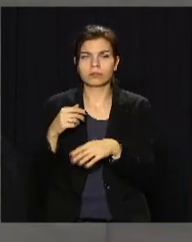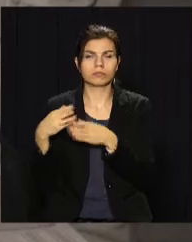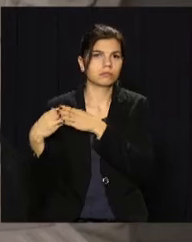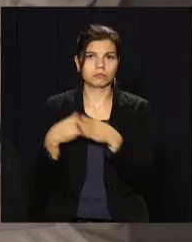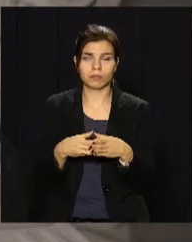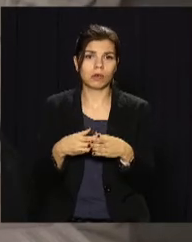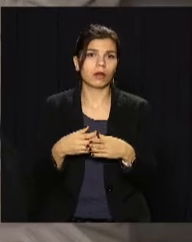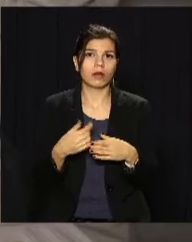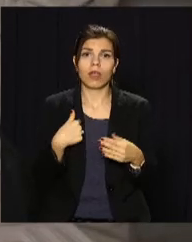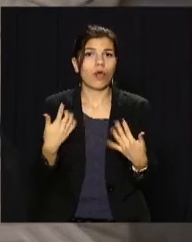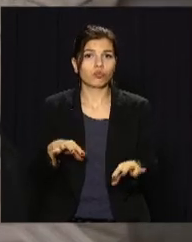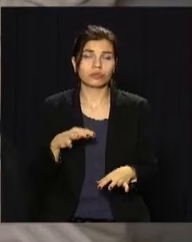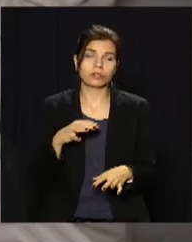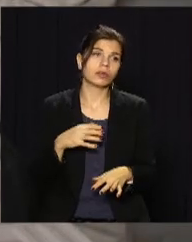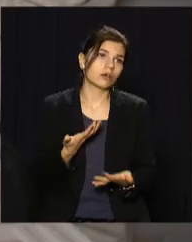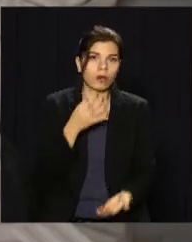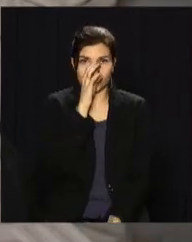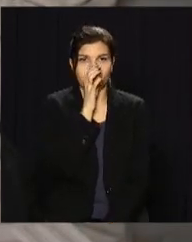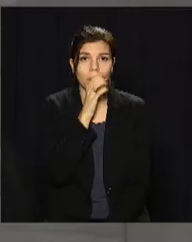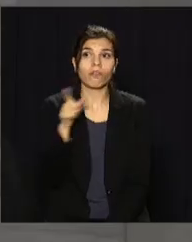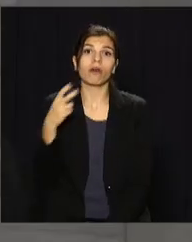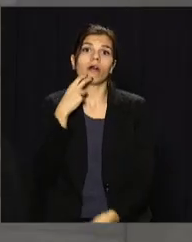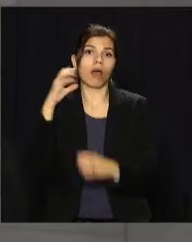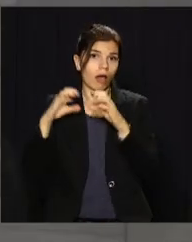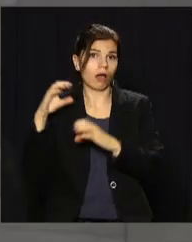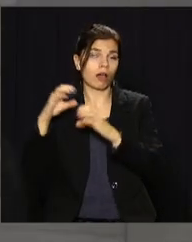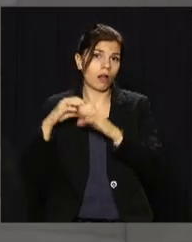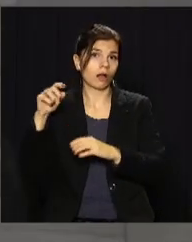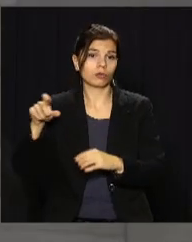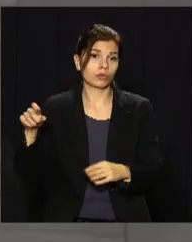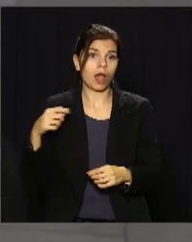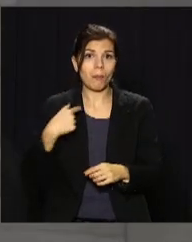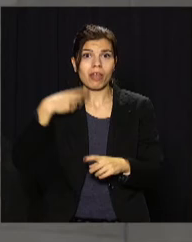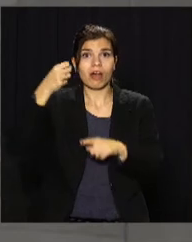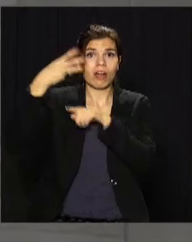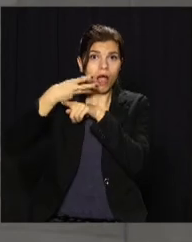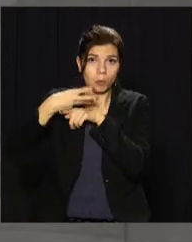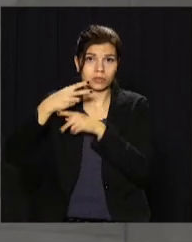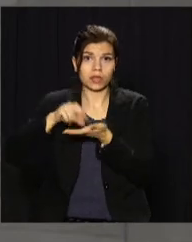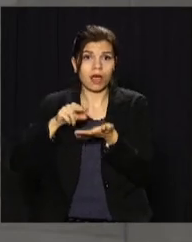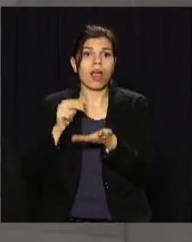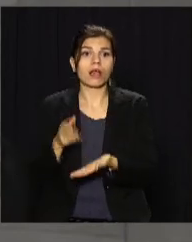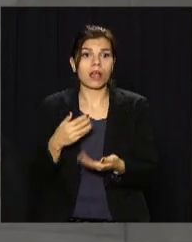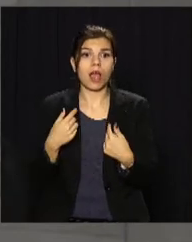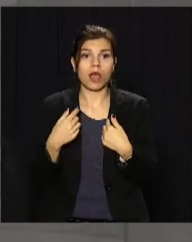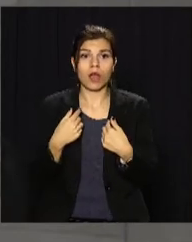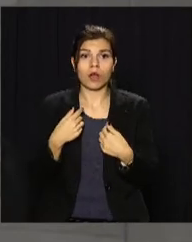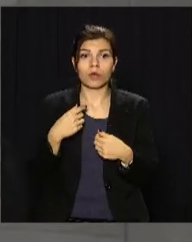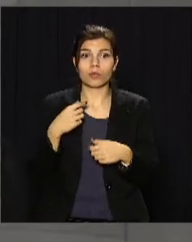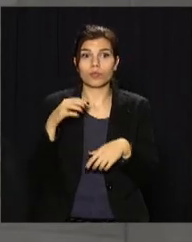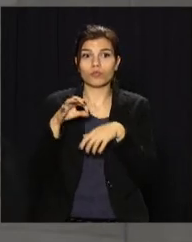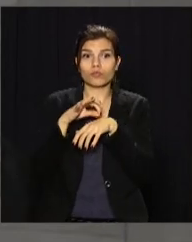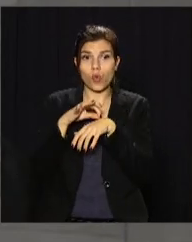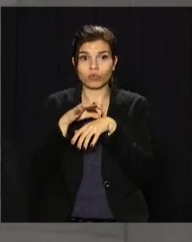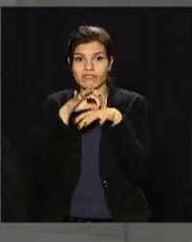Мне стало плохо, они хихикали, смеялись, меня снимали на камеру, как мне вот это меня муж вел, ну,